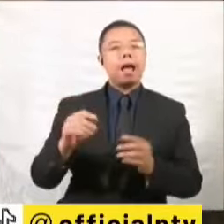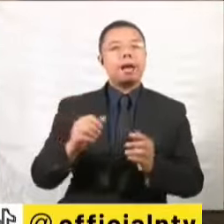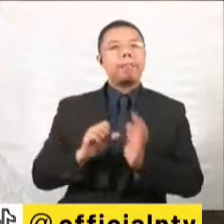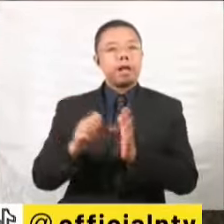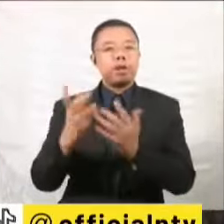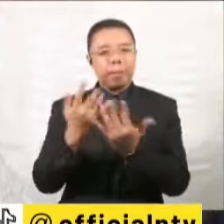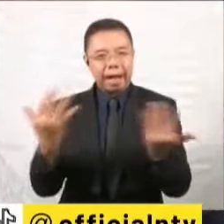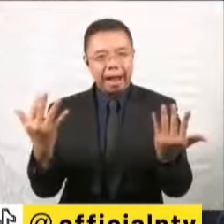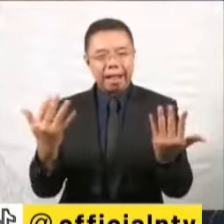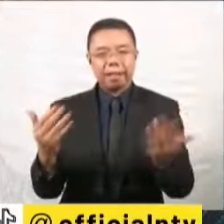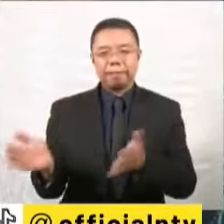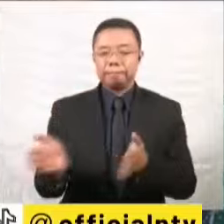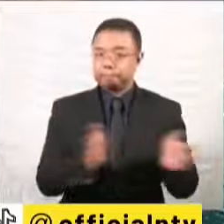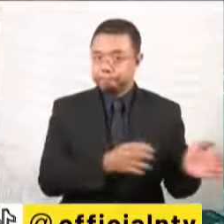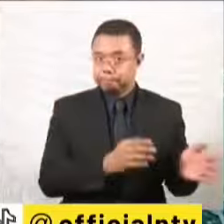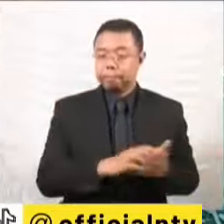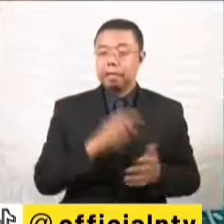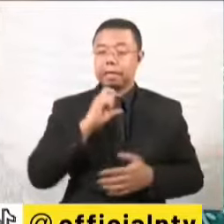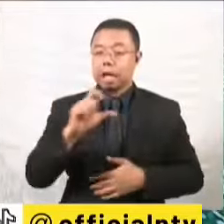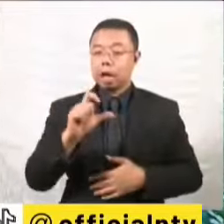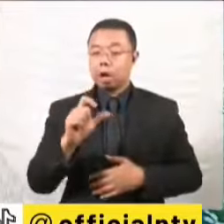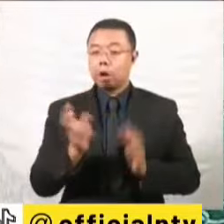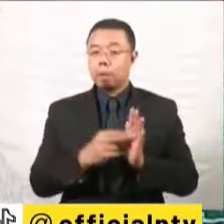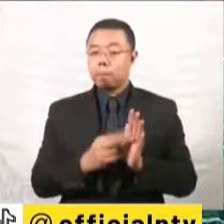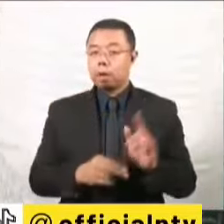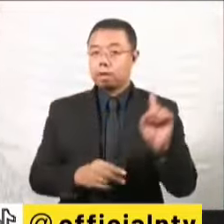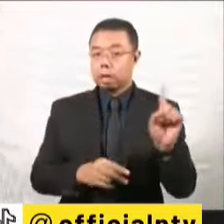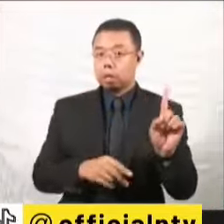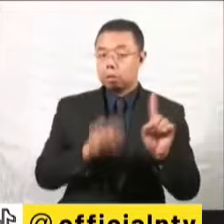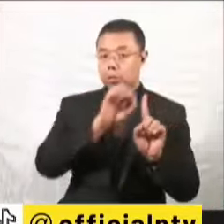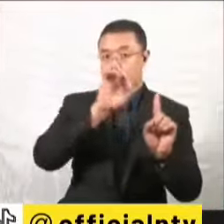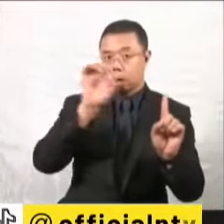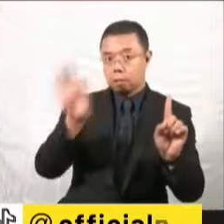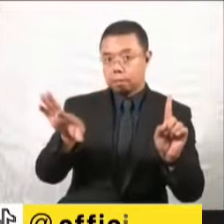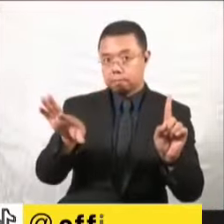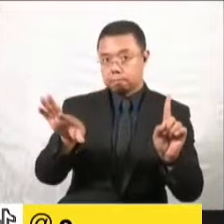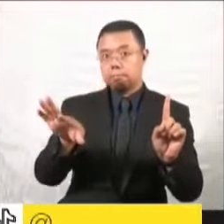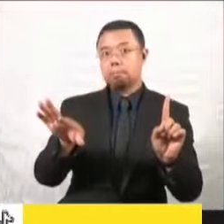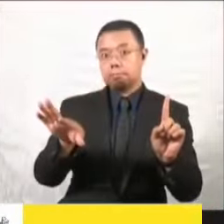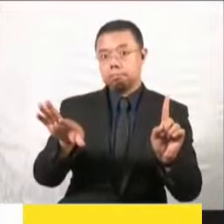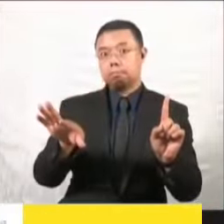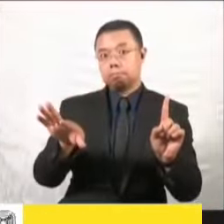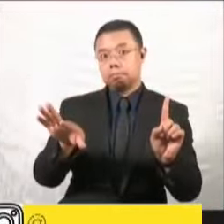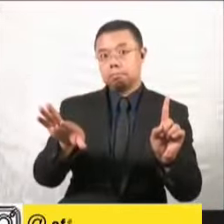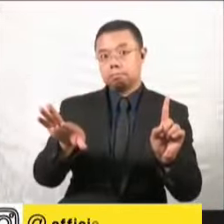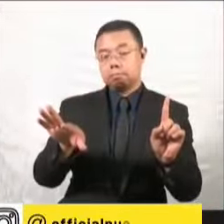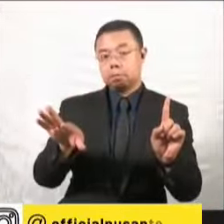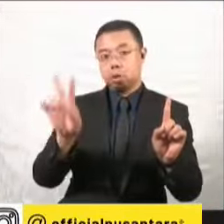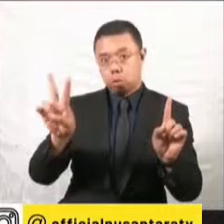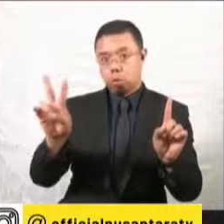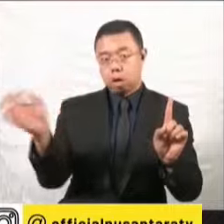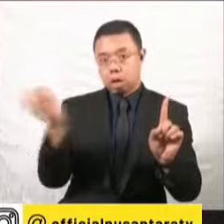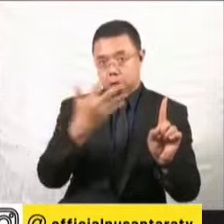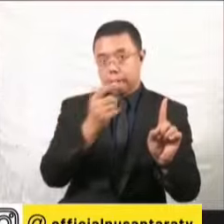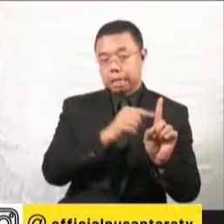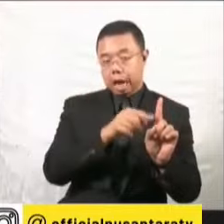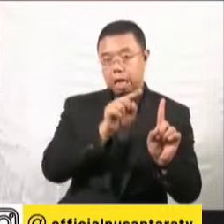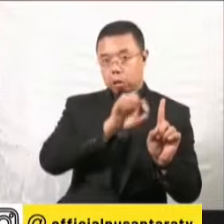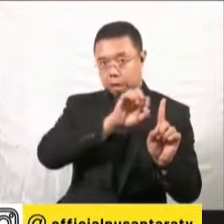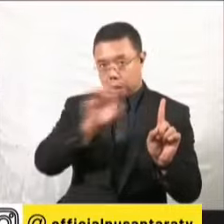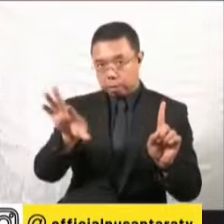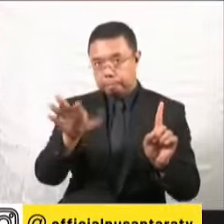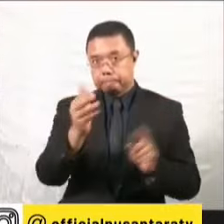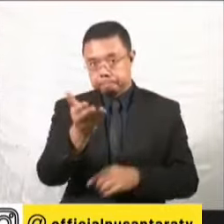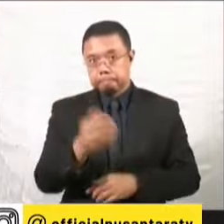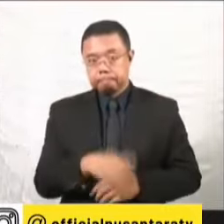kami persilakan kepada calon nomor urut S mohon tenang hadirinirin mohon tenang berikutnya kami persilakan